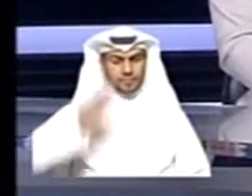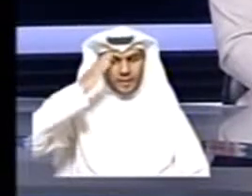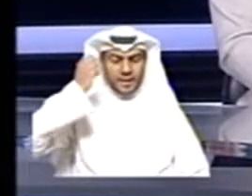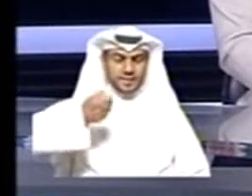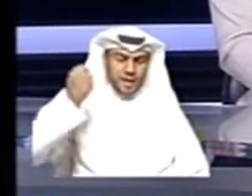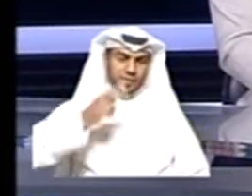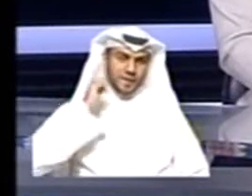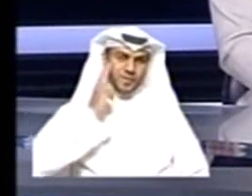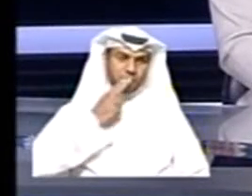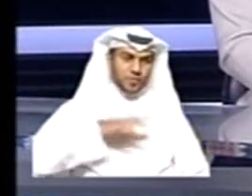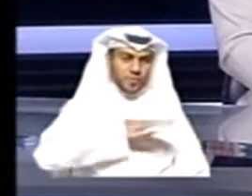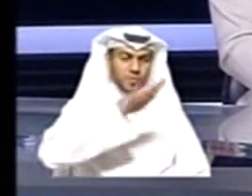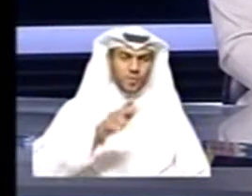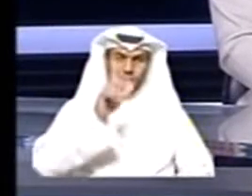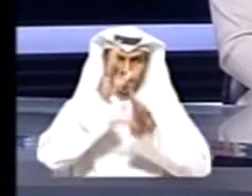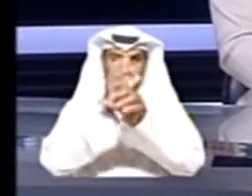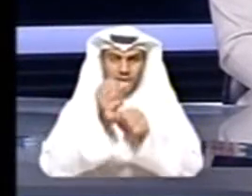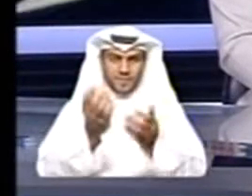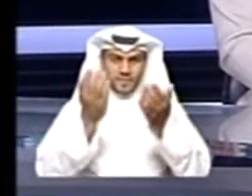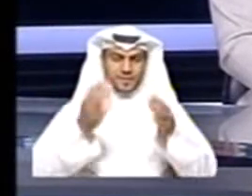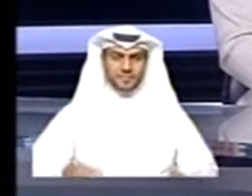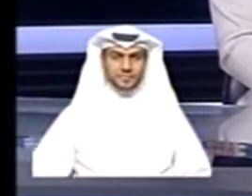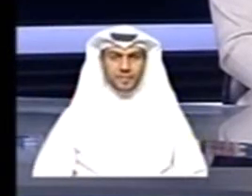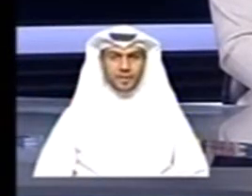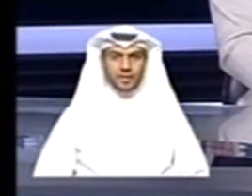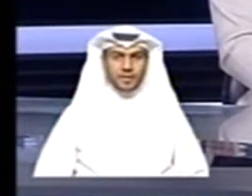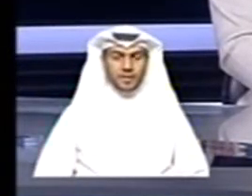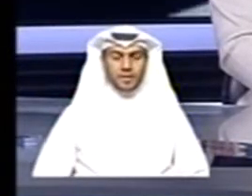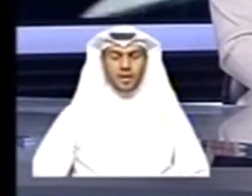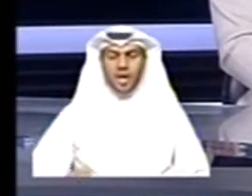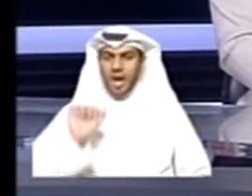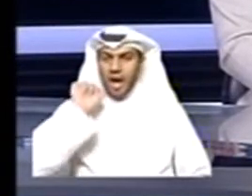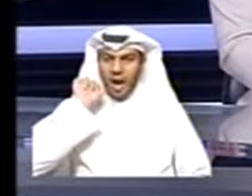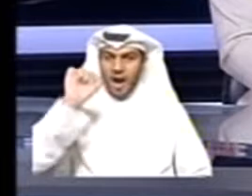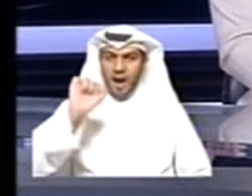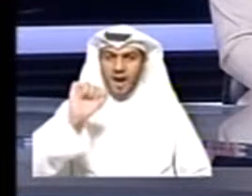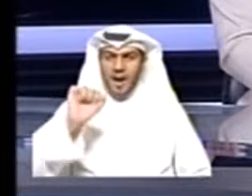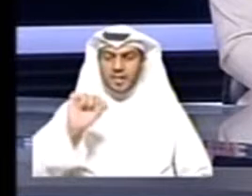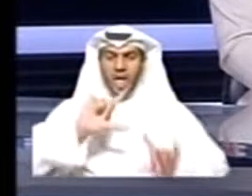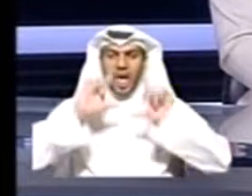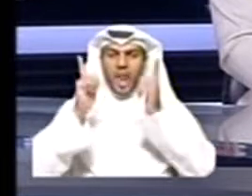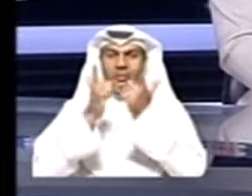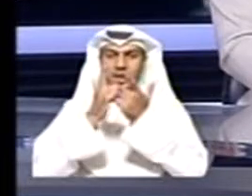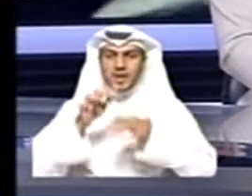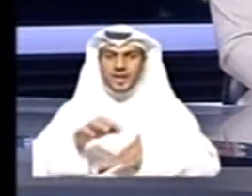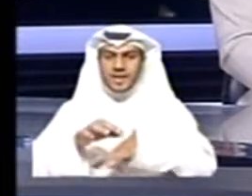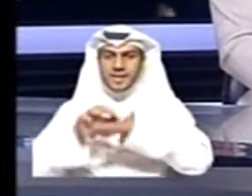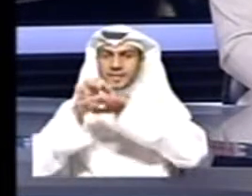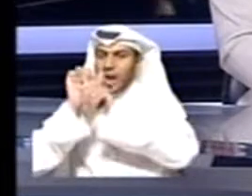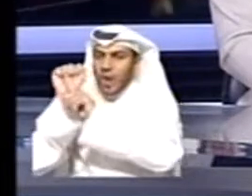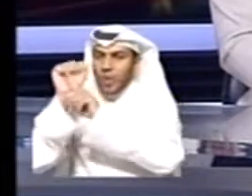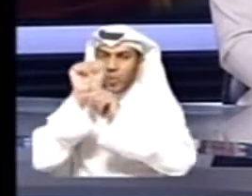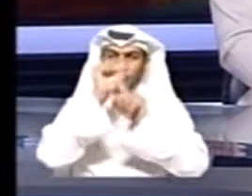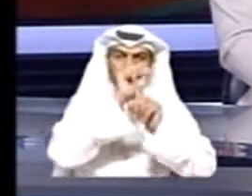أهلا بكم إلى تفاصيل هذه النشرة. أشارت لجنة حقوق الإنسان البرلمانية خلال اجتماعها هذا